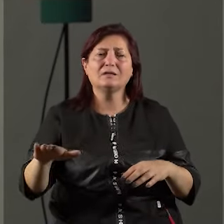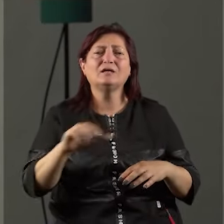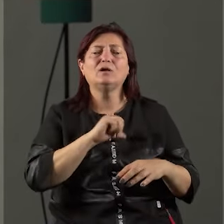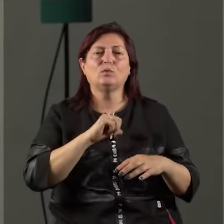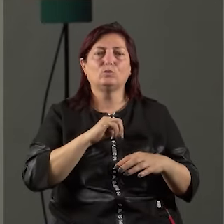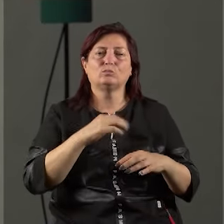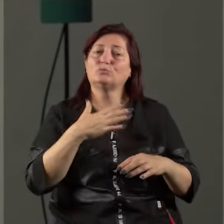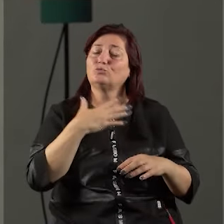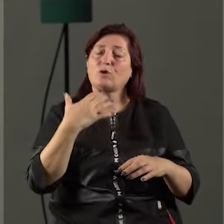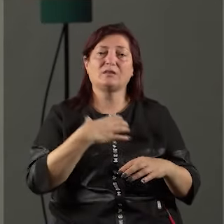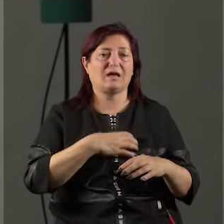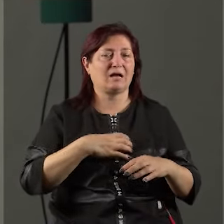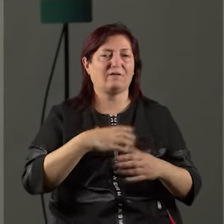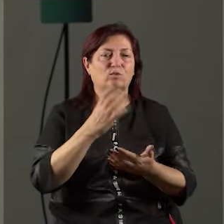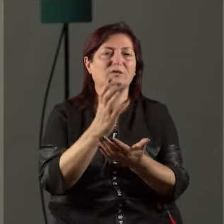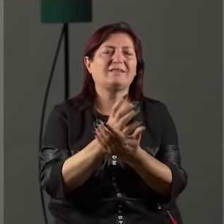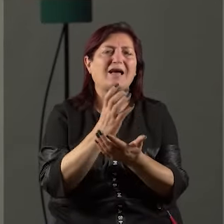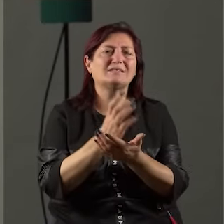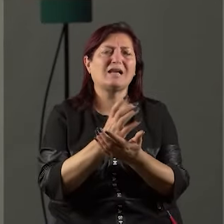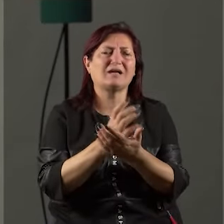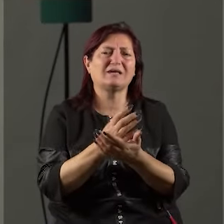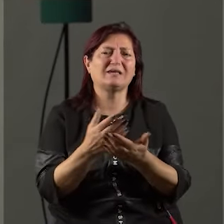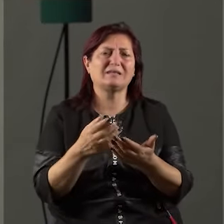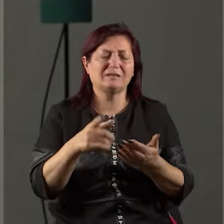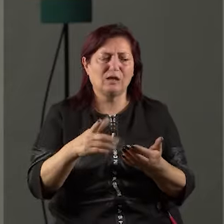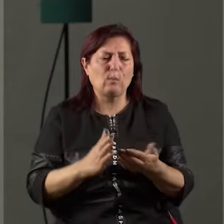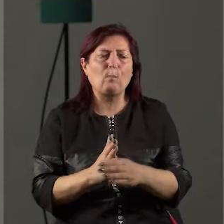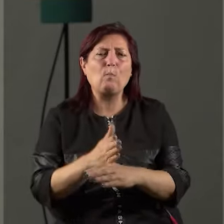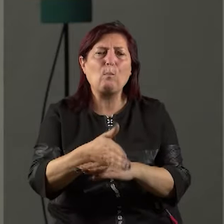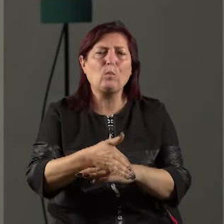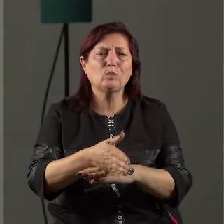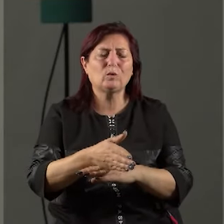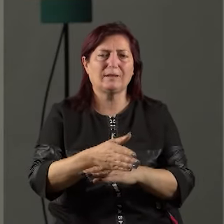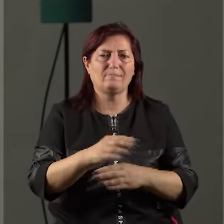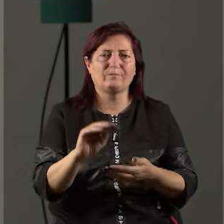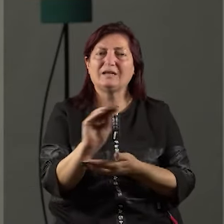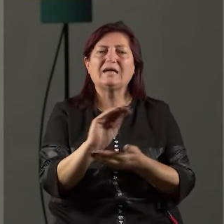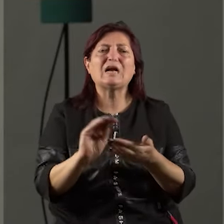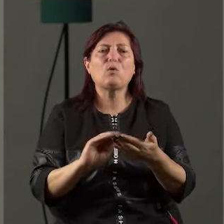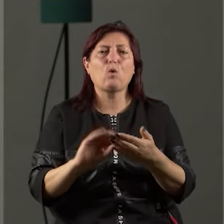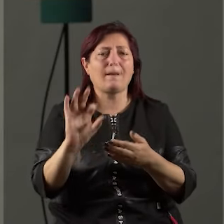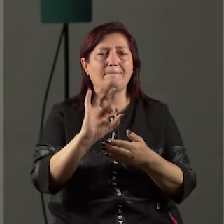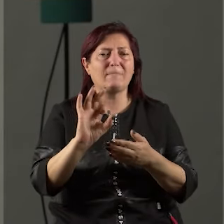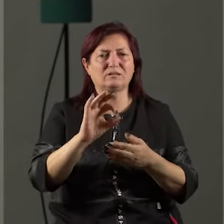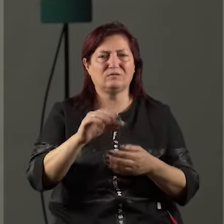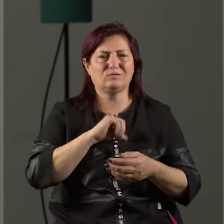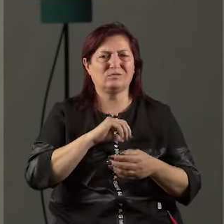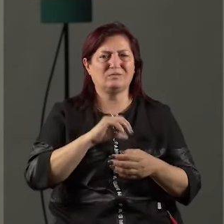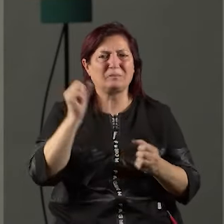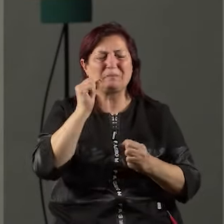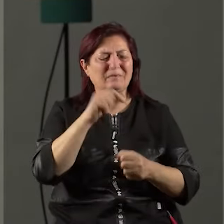որ դասագրքերի այդ մուտքերը գրողի մասին նախաբաններ անգիր չանեն